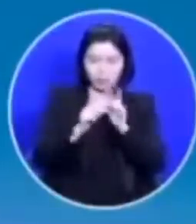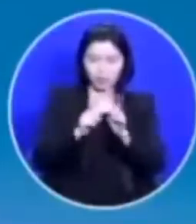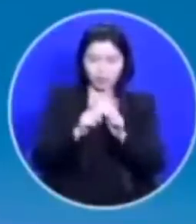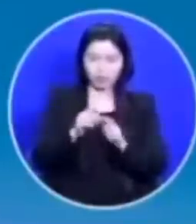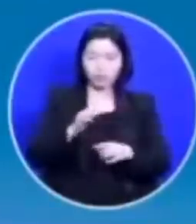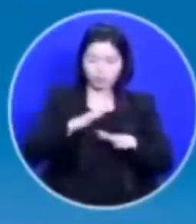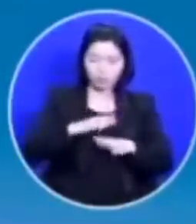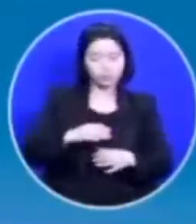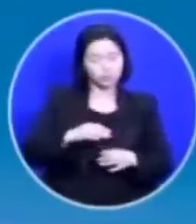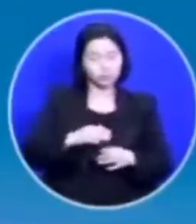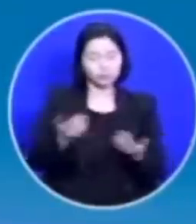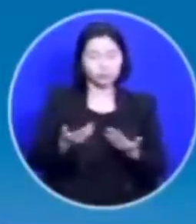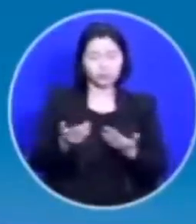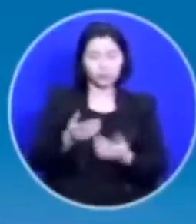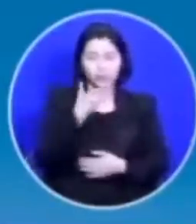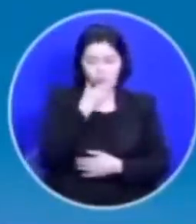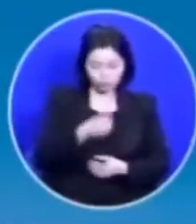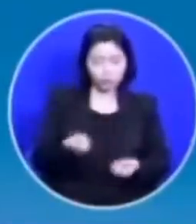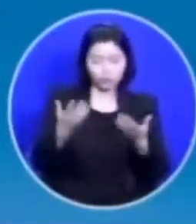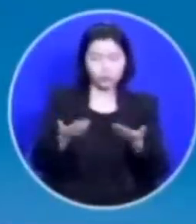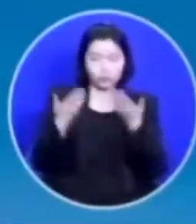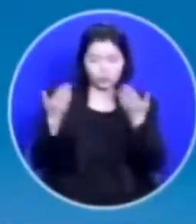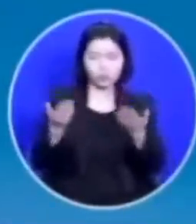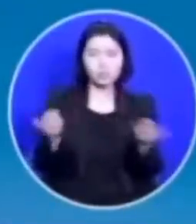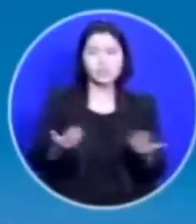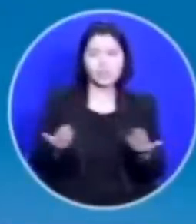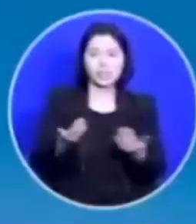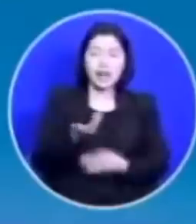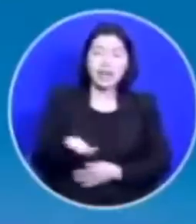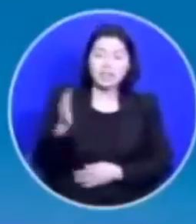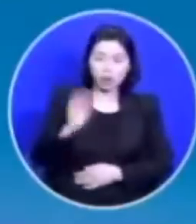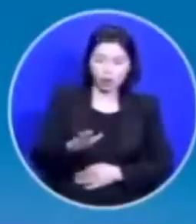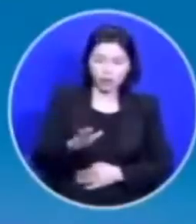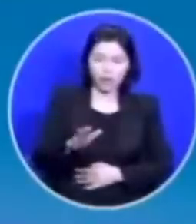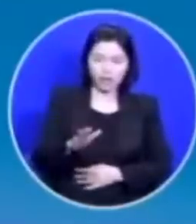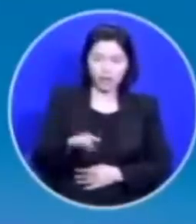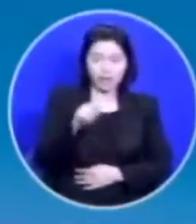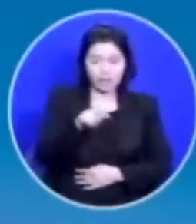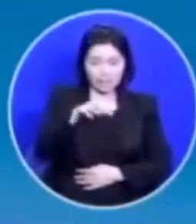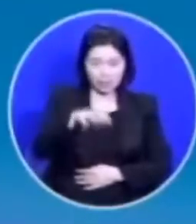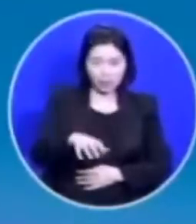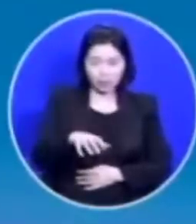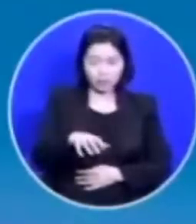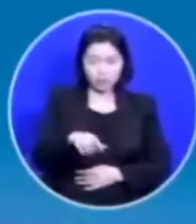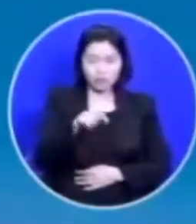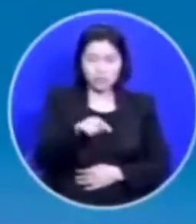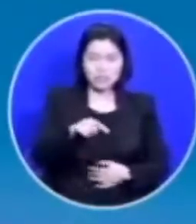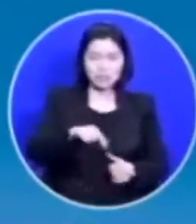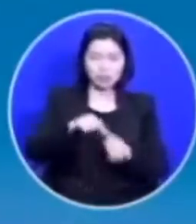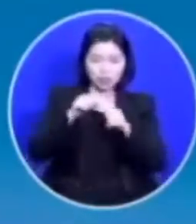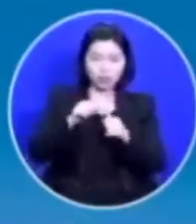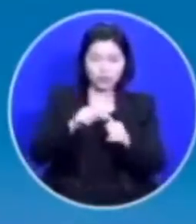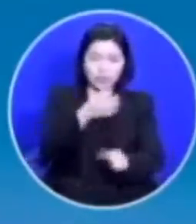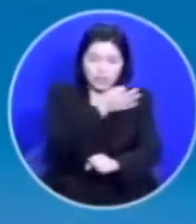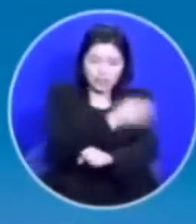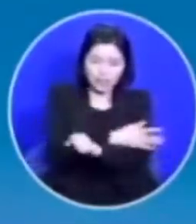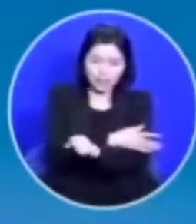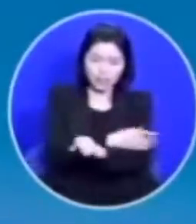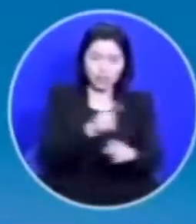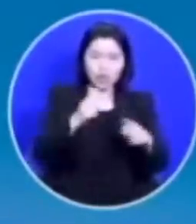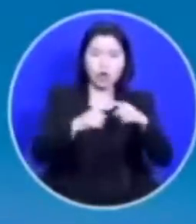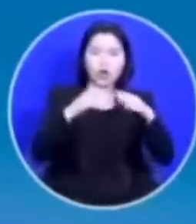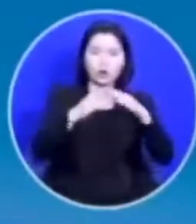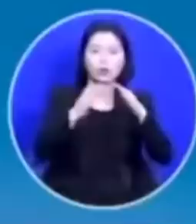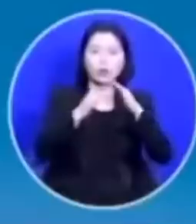정말 축하 될 일입니다 그러나 여기서 말하는 이 구원이 단순히 교인이